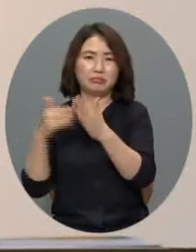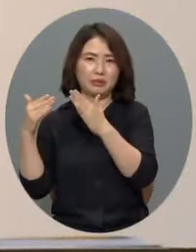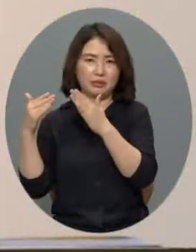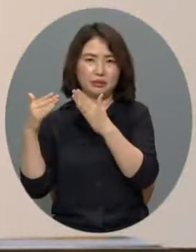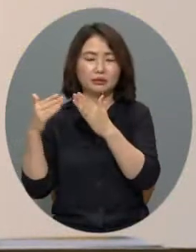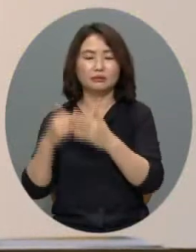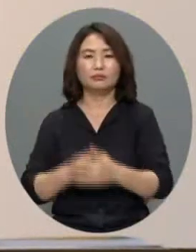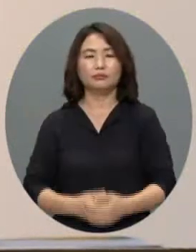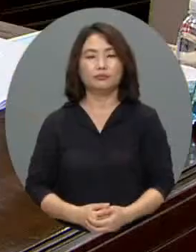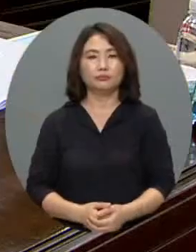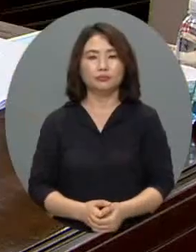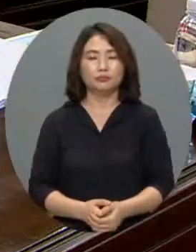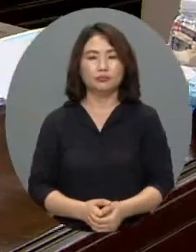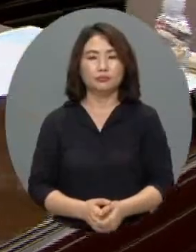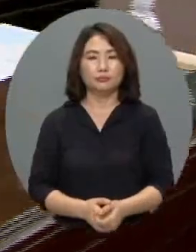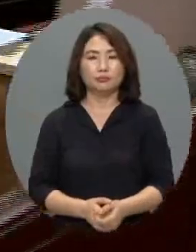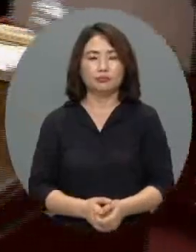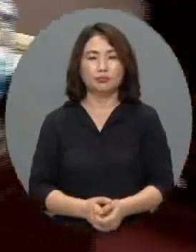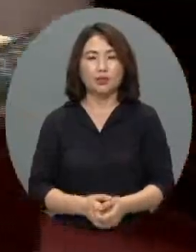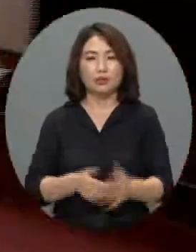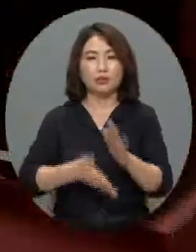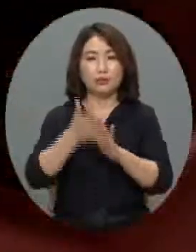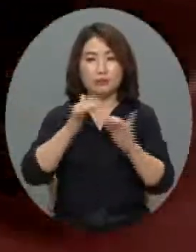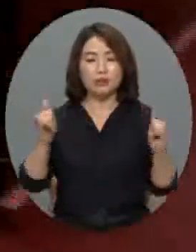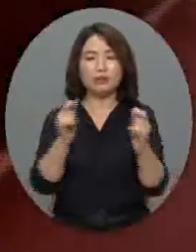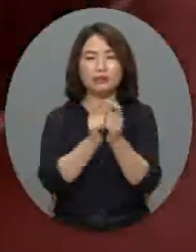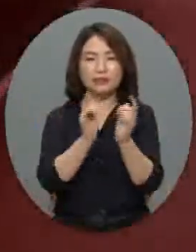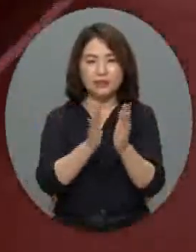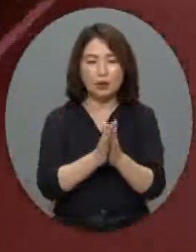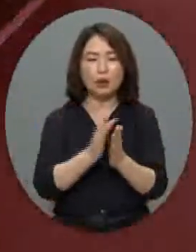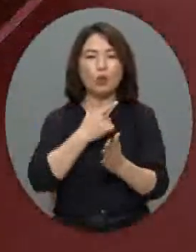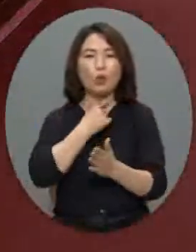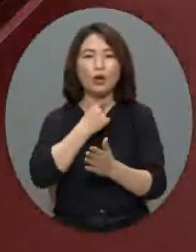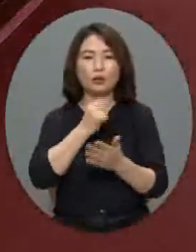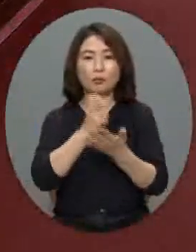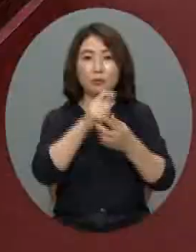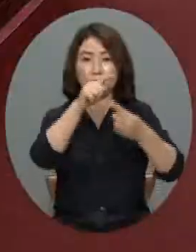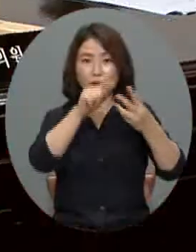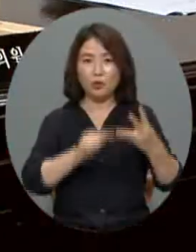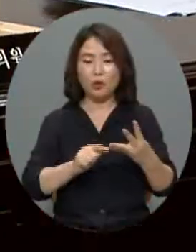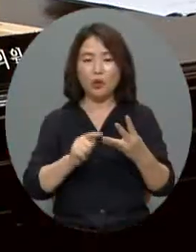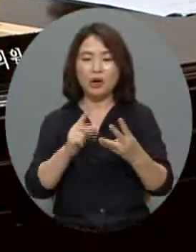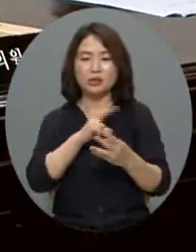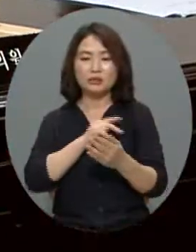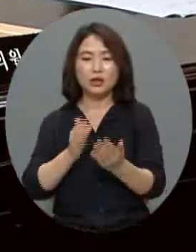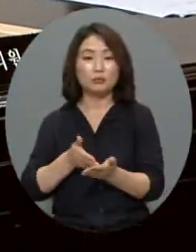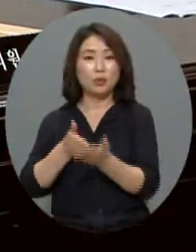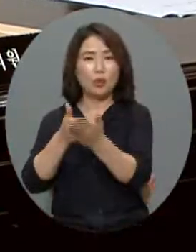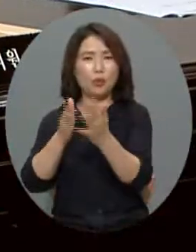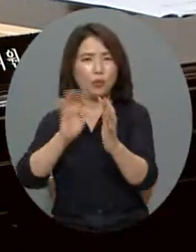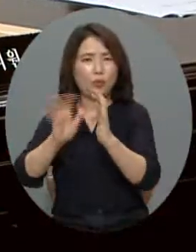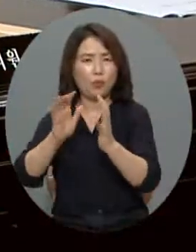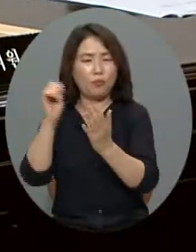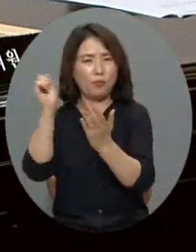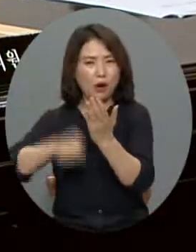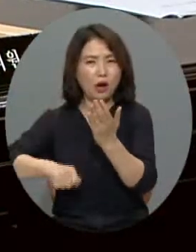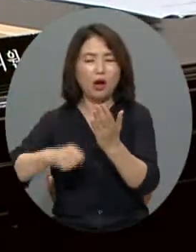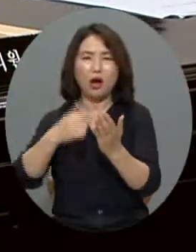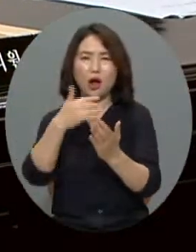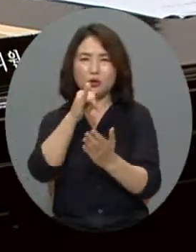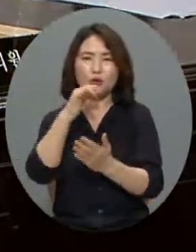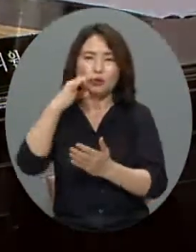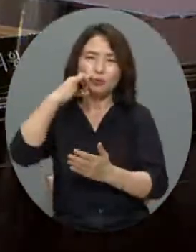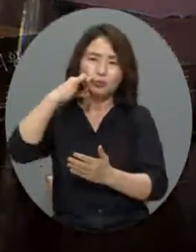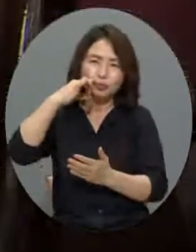넘지 못했습니다 시민들이 직접 요구하는 조례 까 의회를 통과해 만들어질 수 있을지